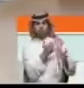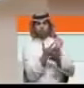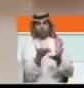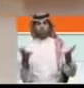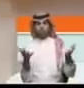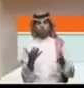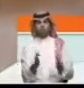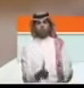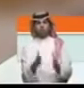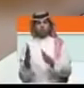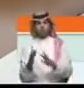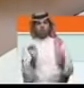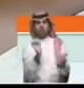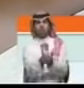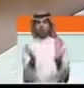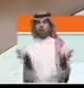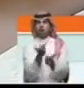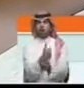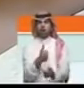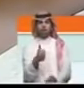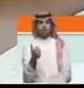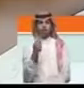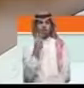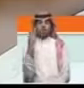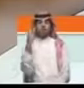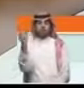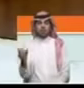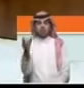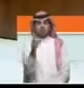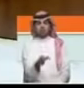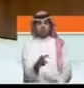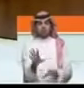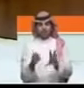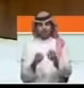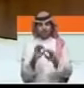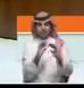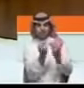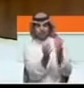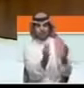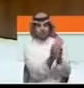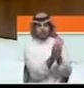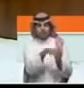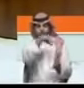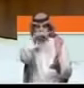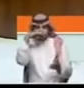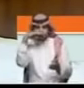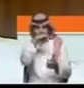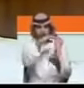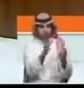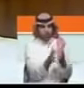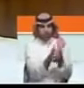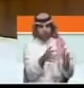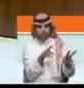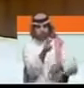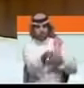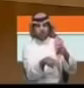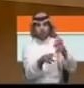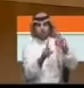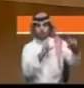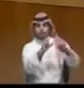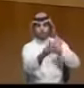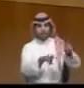سيارة، وتم توقيف أكثر من 300 شخص. وتقوم عصابات تهريب المخدرات بمهاجمة المصارف ومراكز